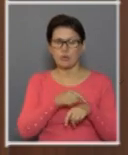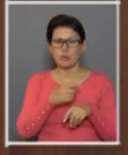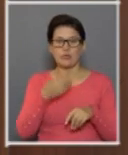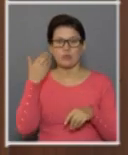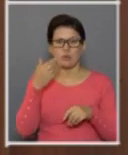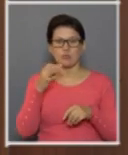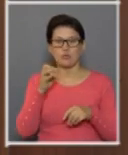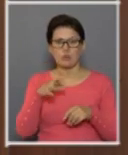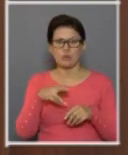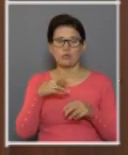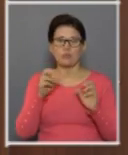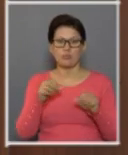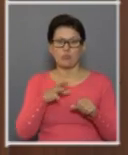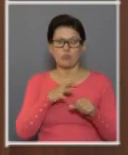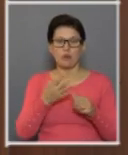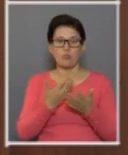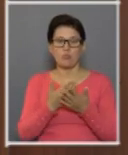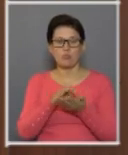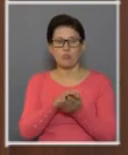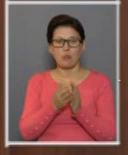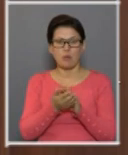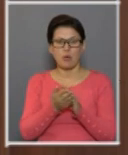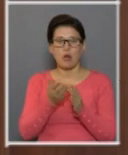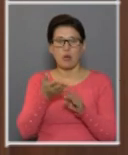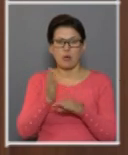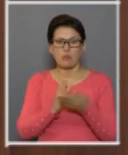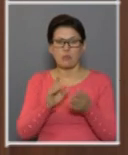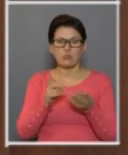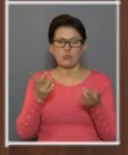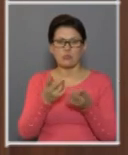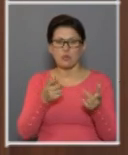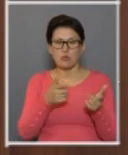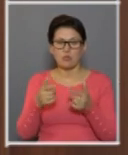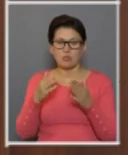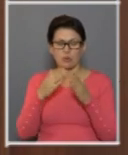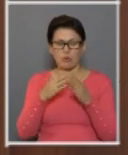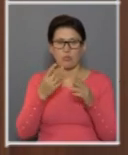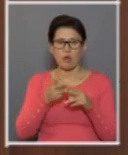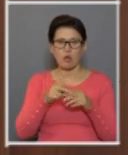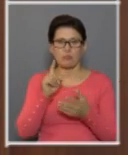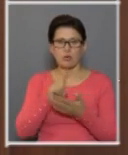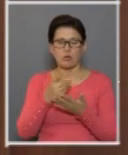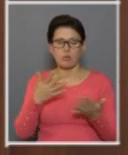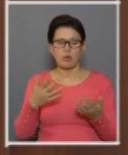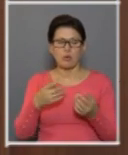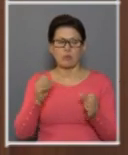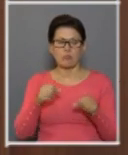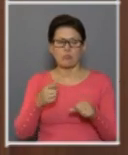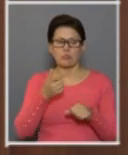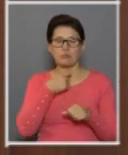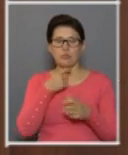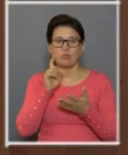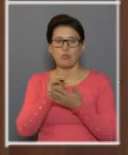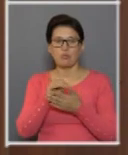жеңіл бутербродтар болуы мүмкін. Ол бутербродты үй жағдайында жасау керек. Ол міндетті түрде неше түрлі шұжықтар қосу міндетті